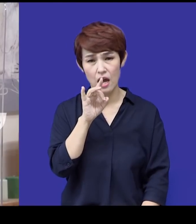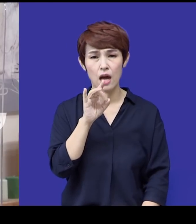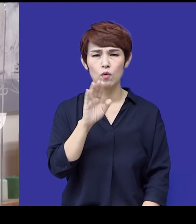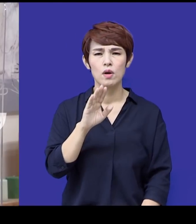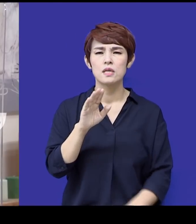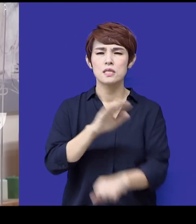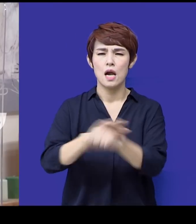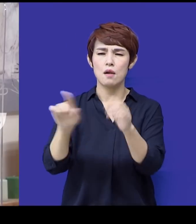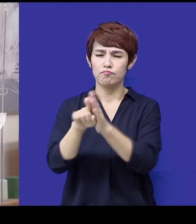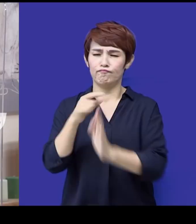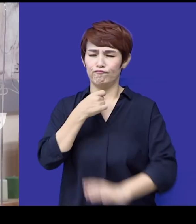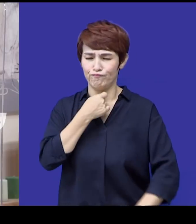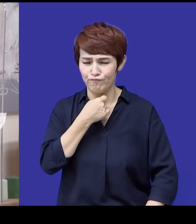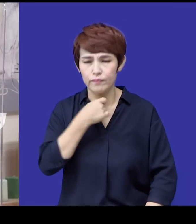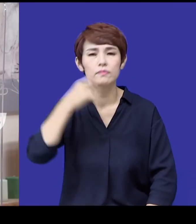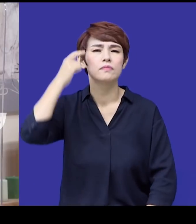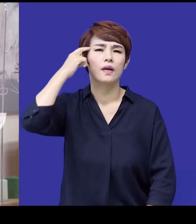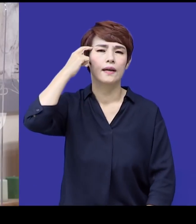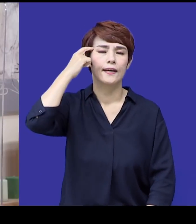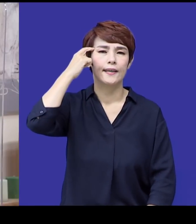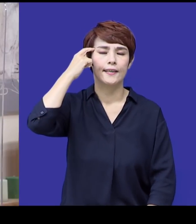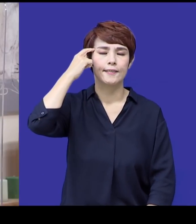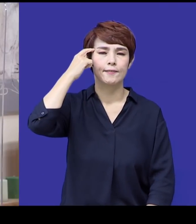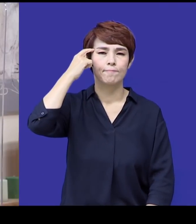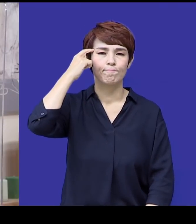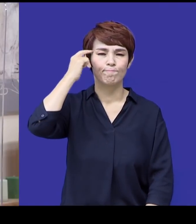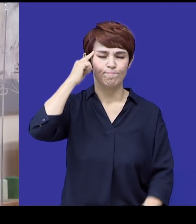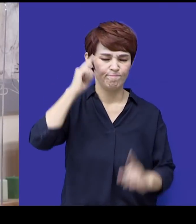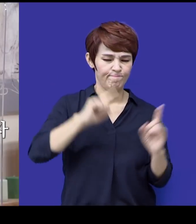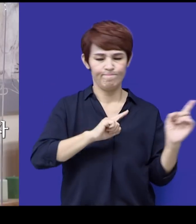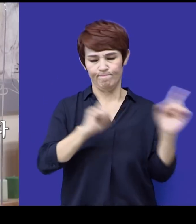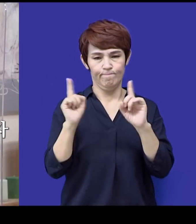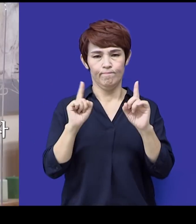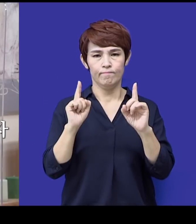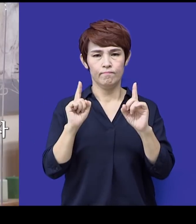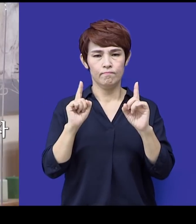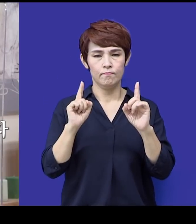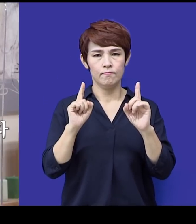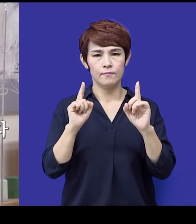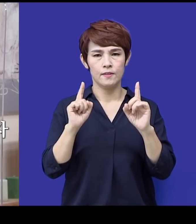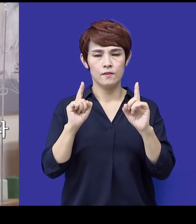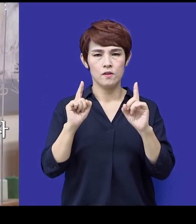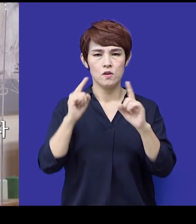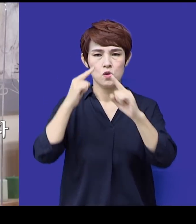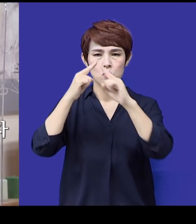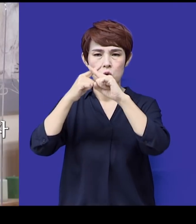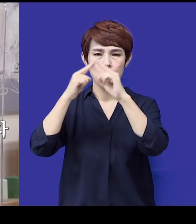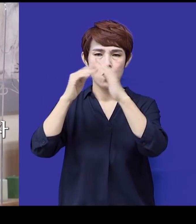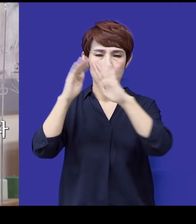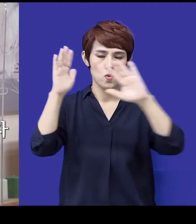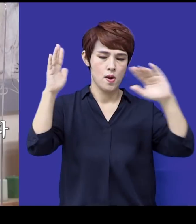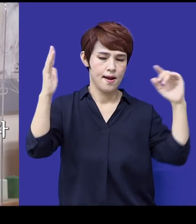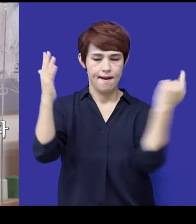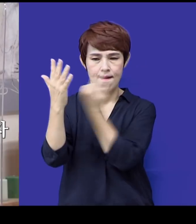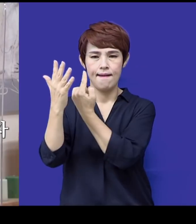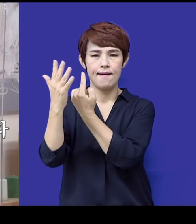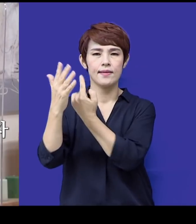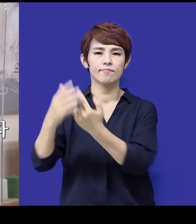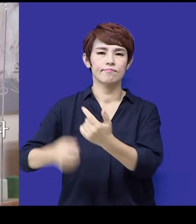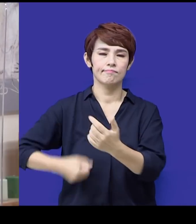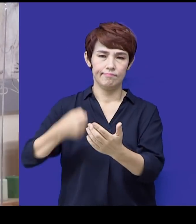잘 했는데 이런 생각이 들면 안 되겠다. 자고는 어쨌든 다시 교회로 가자. 네. 그런 마음을 갖고